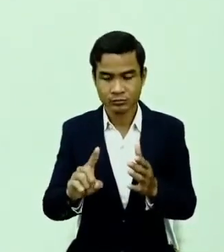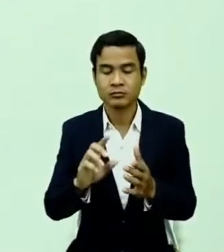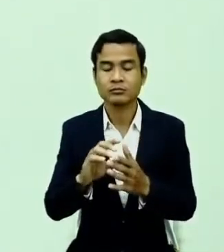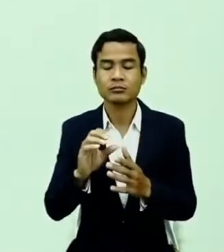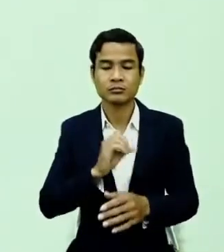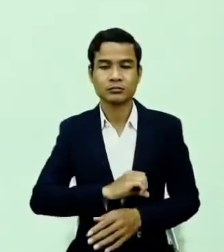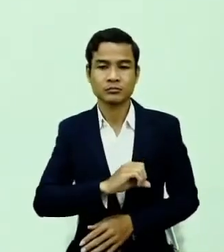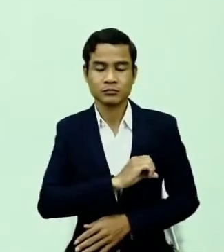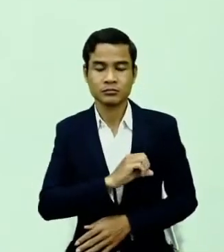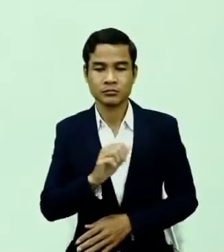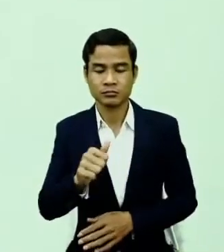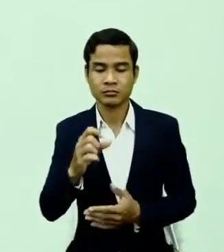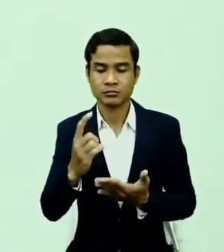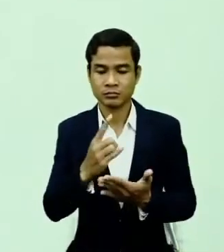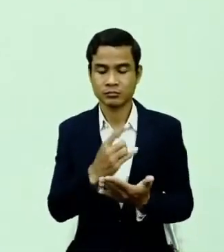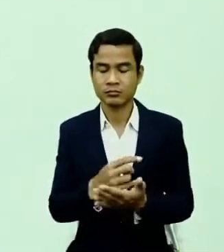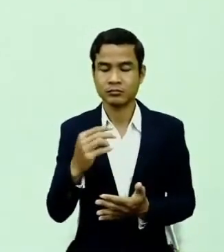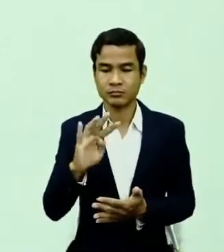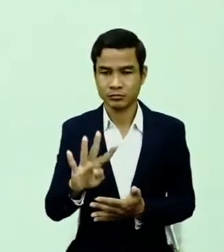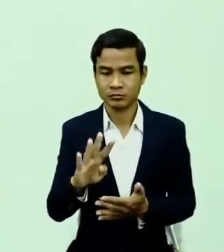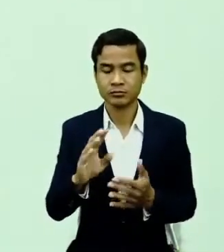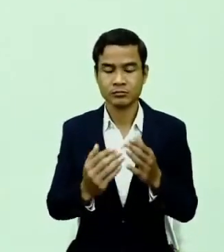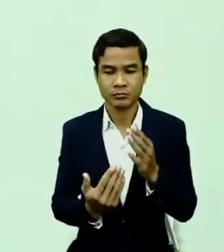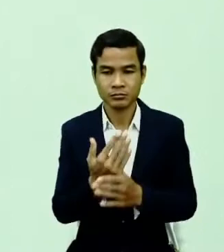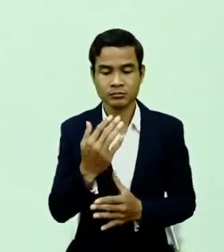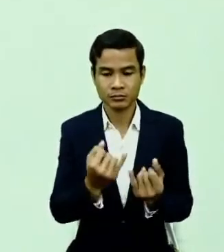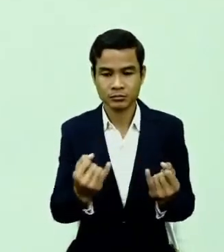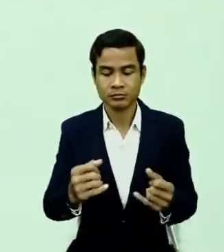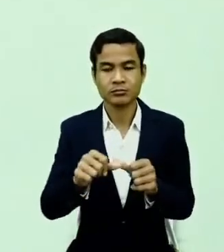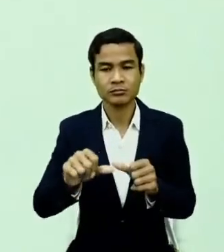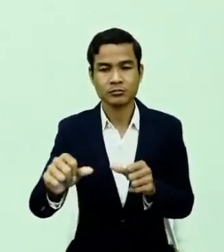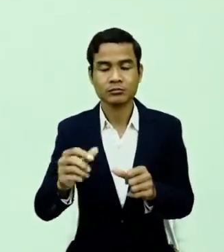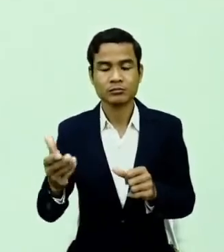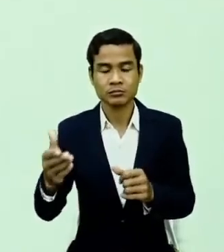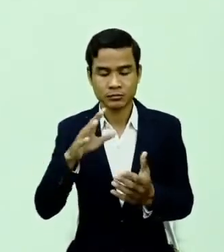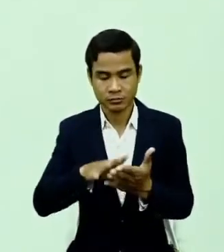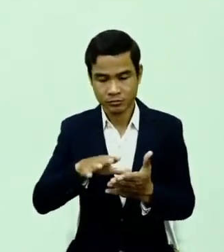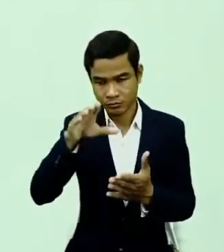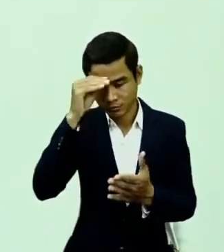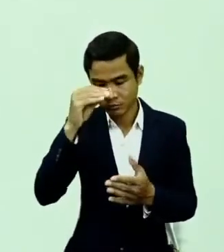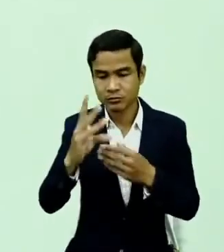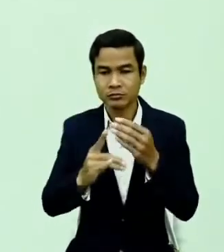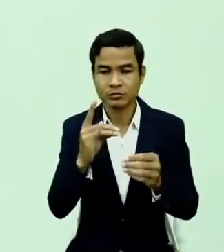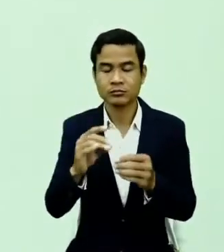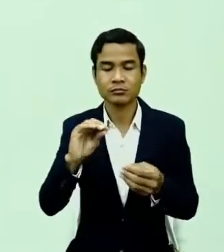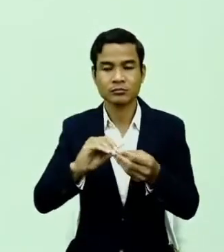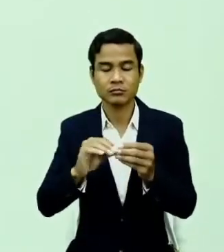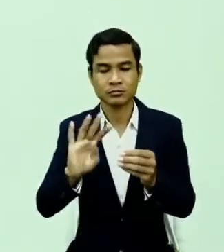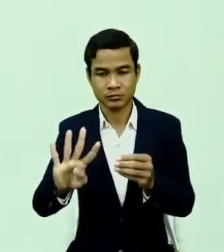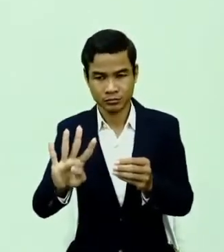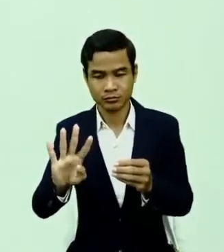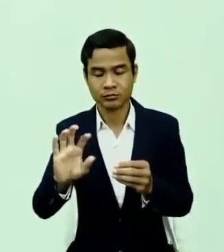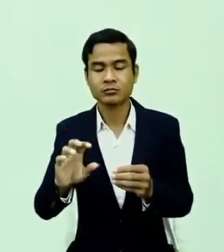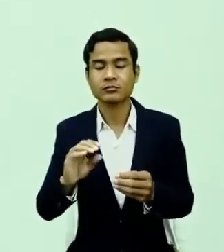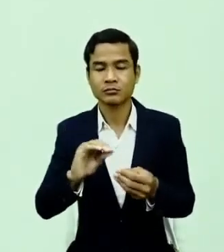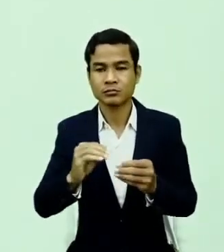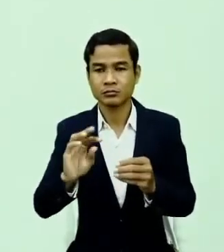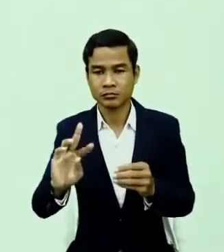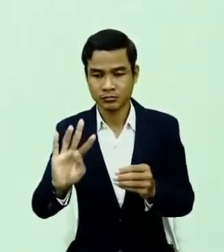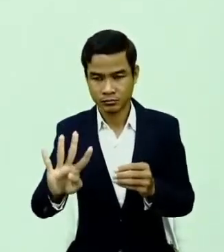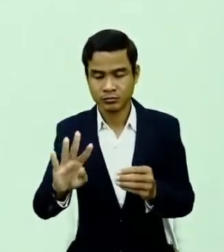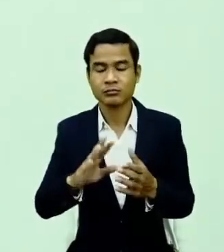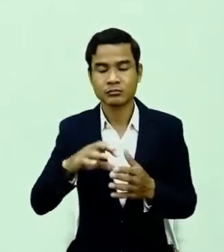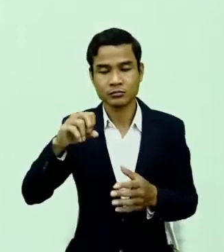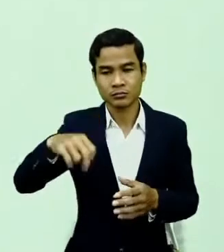យាបថល្អមេរៀនទី4សិទ្ធិកុមារតដែលយើងនឹងទៅសិក្សាទៅលើចំណុចរងទី4គឺត